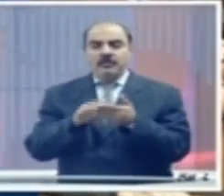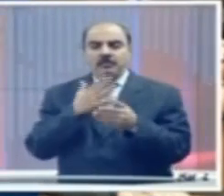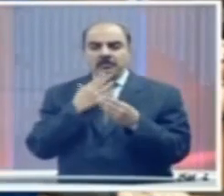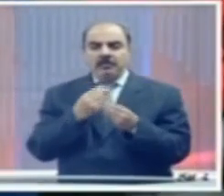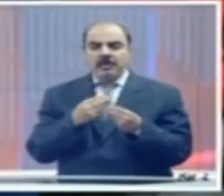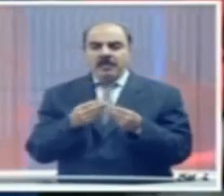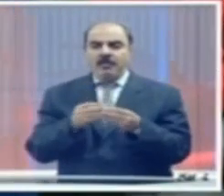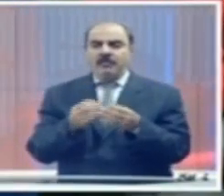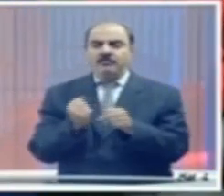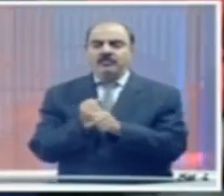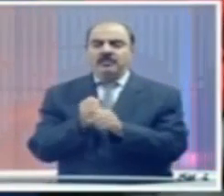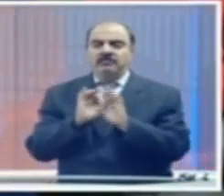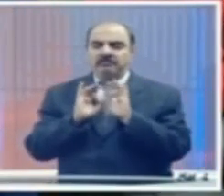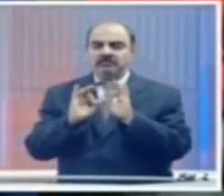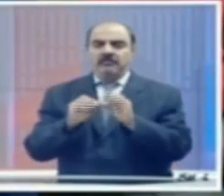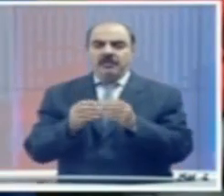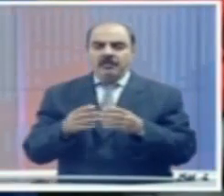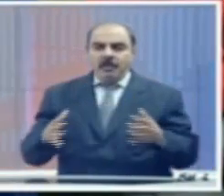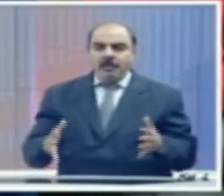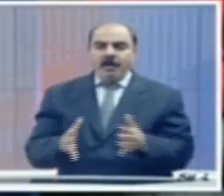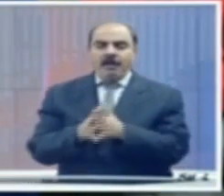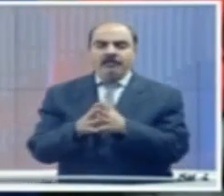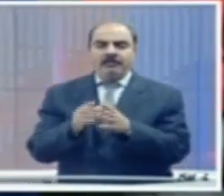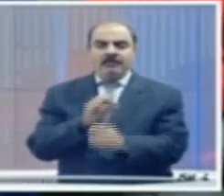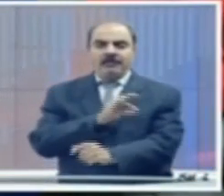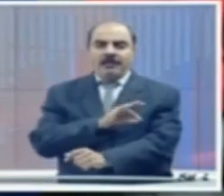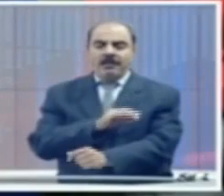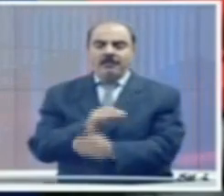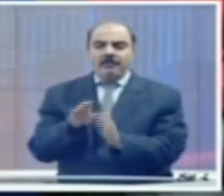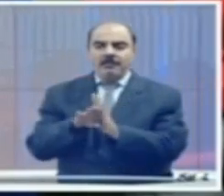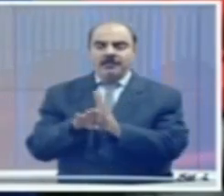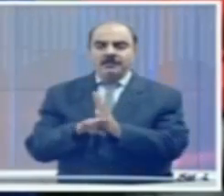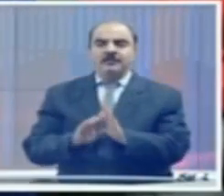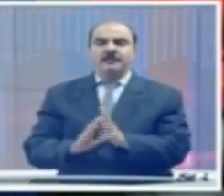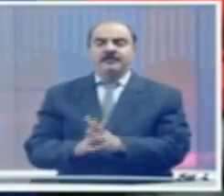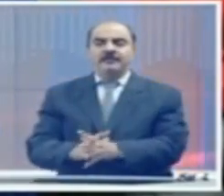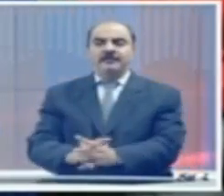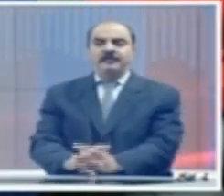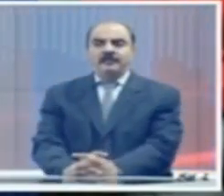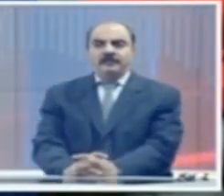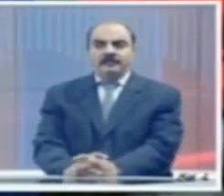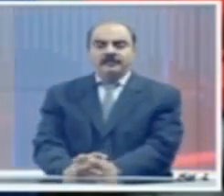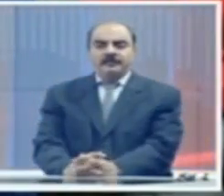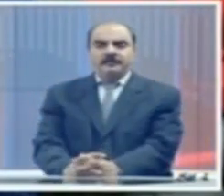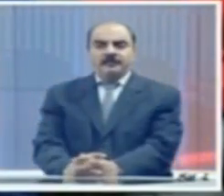يتلقى المواطنون الخدمة بشكل كامل أثناء التشغيل التجريبي للمنظومة.